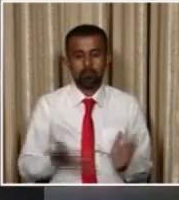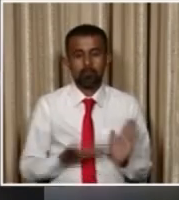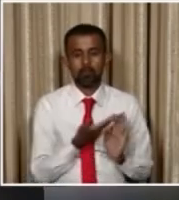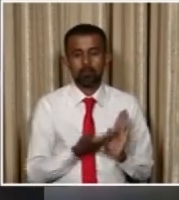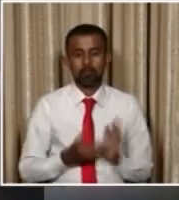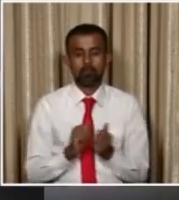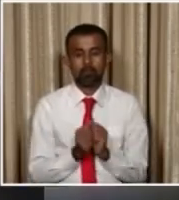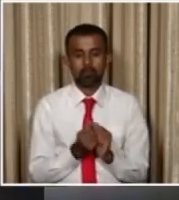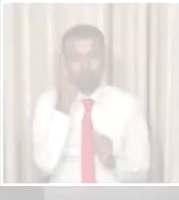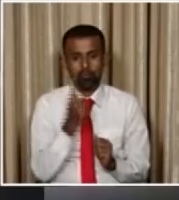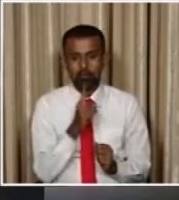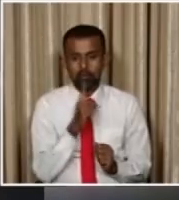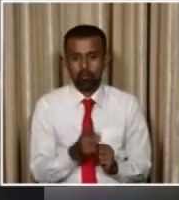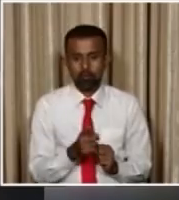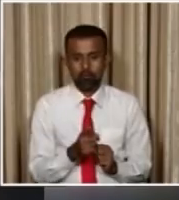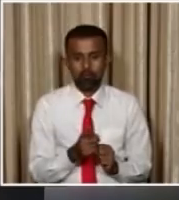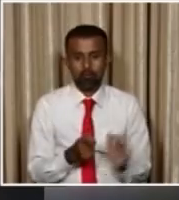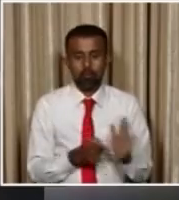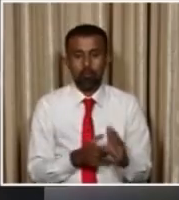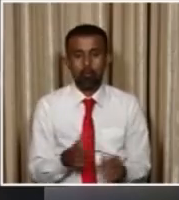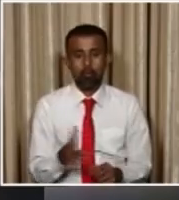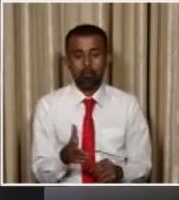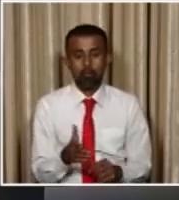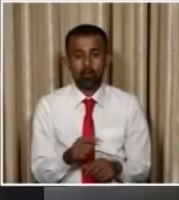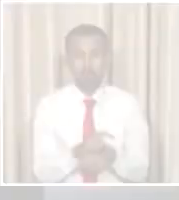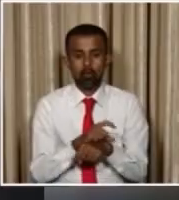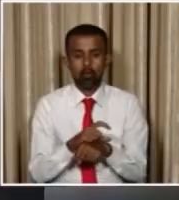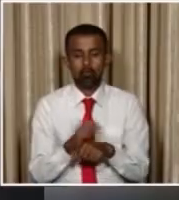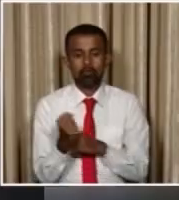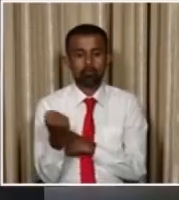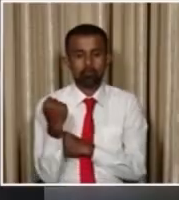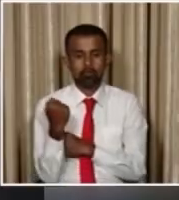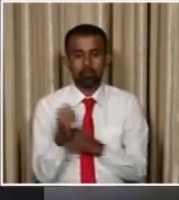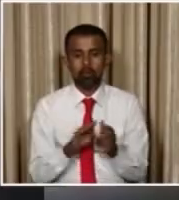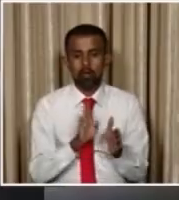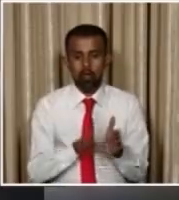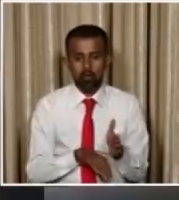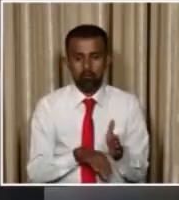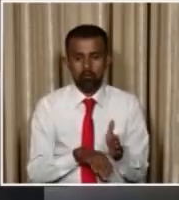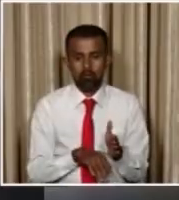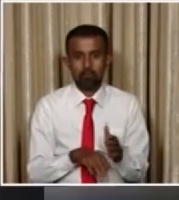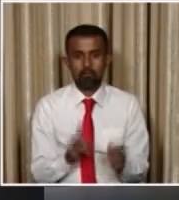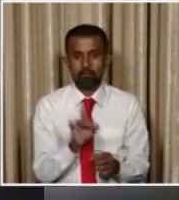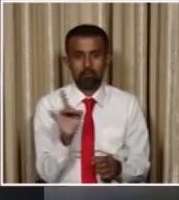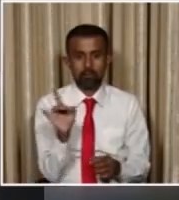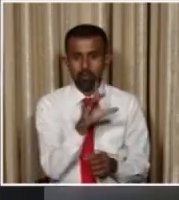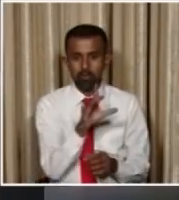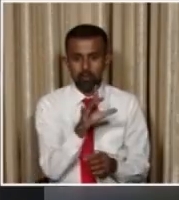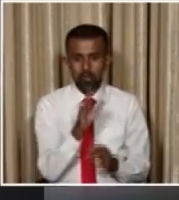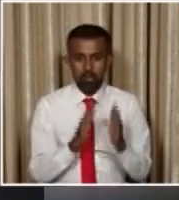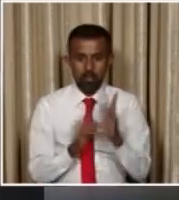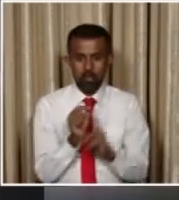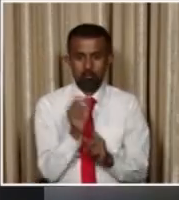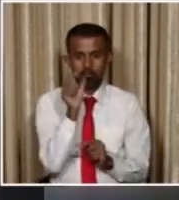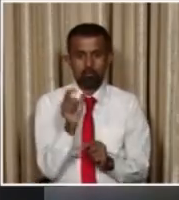සංශෝධනයෙන් යෝජනා කරන්නේ ඒ ලේබර් කමිෂනර්ගේ තියෙන බලය අයින් කළා, මේ බලය කෙරින්ම